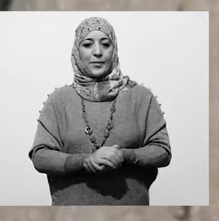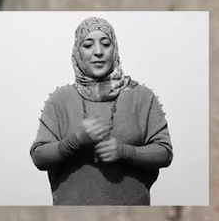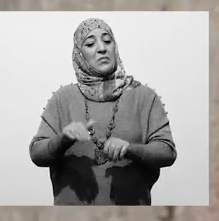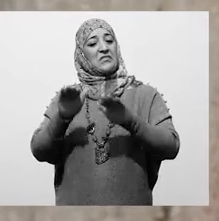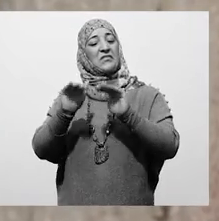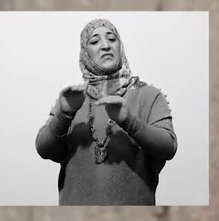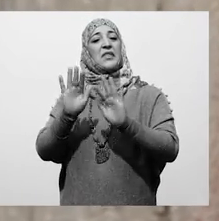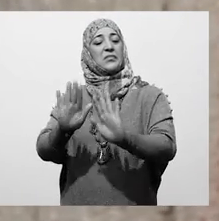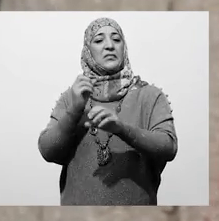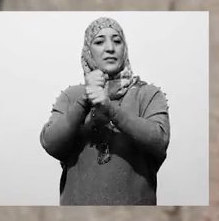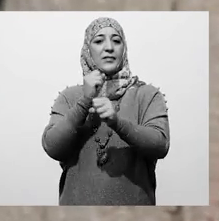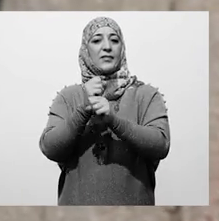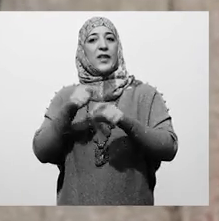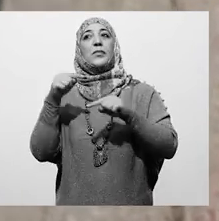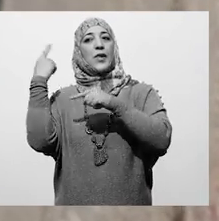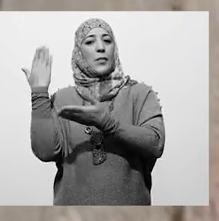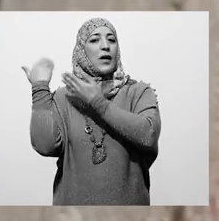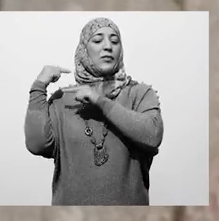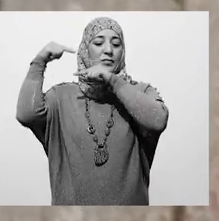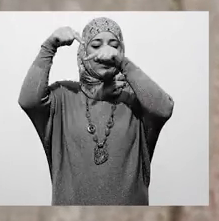de la cellule